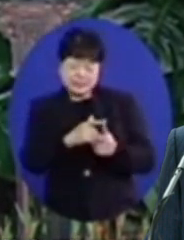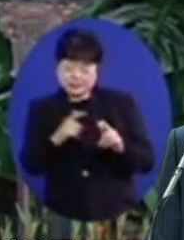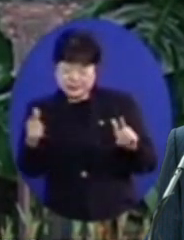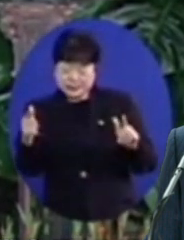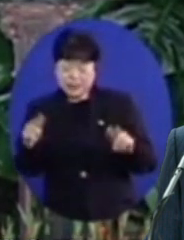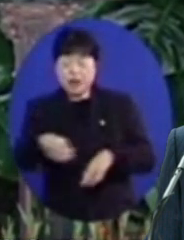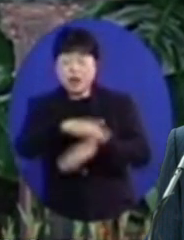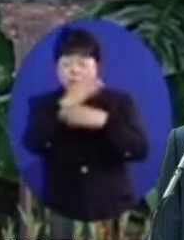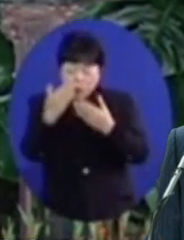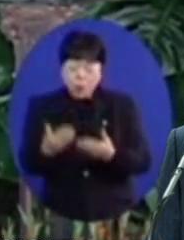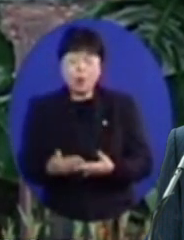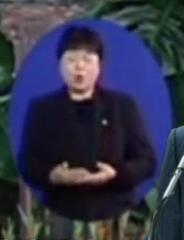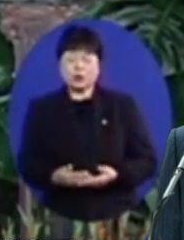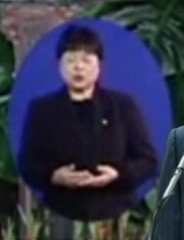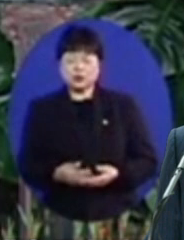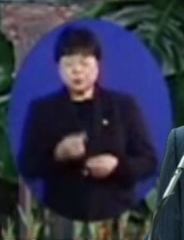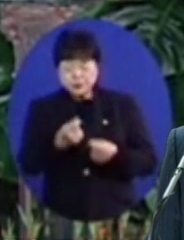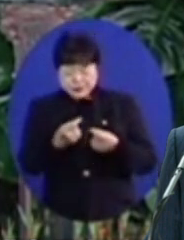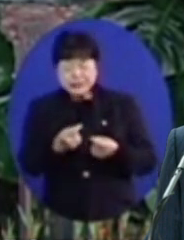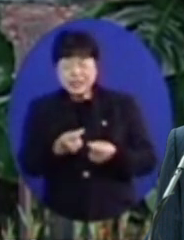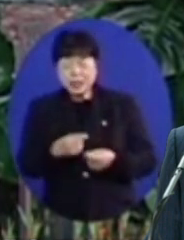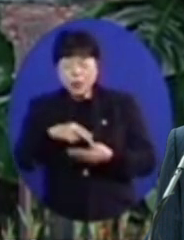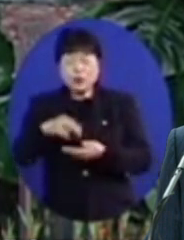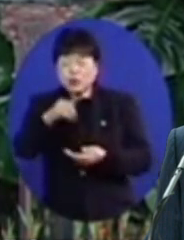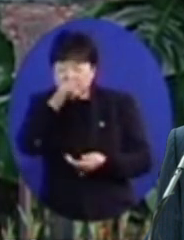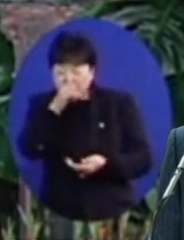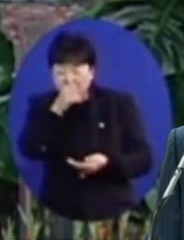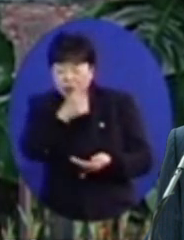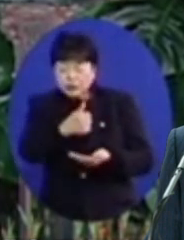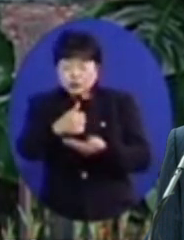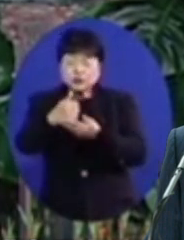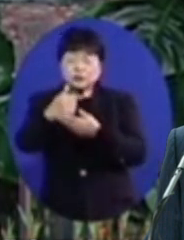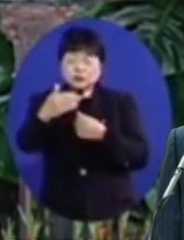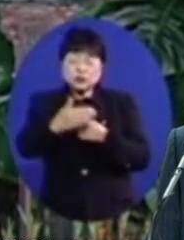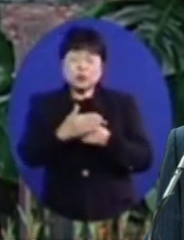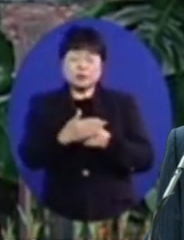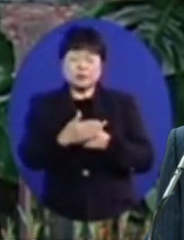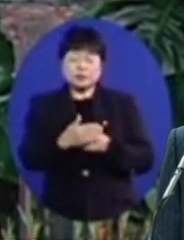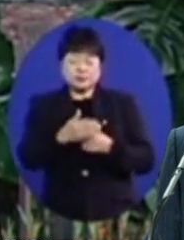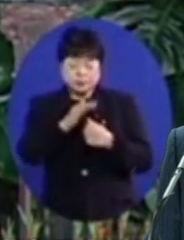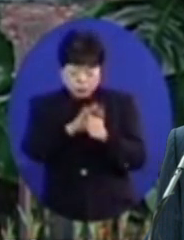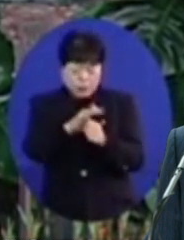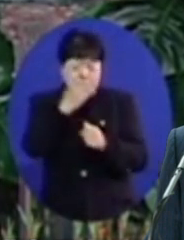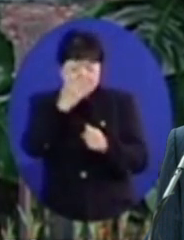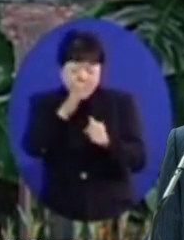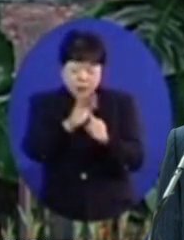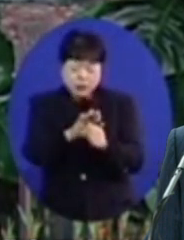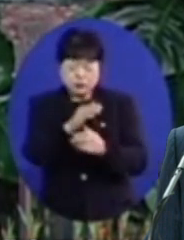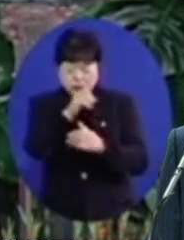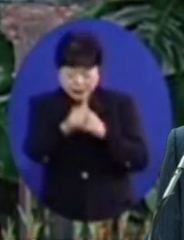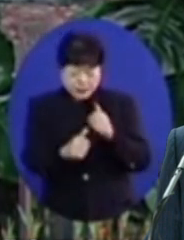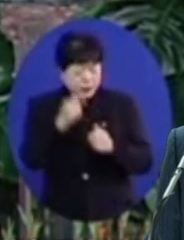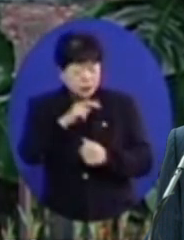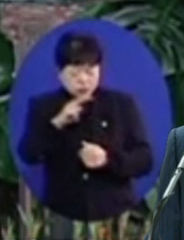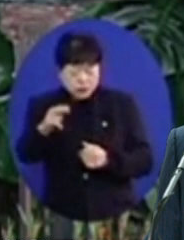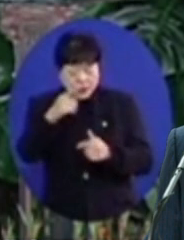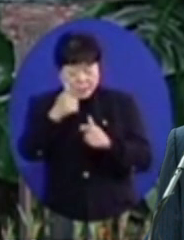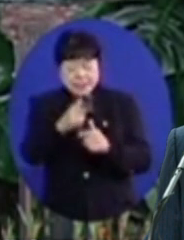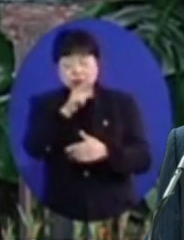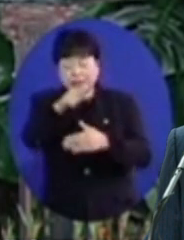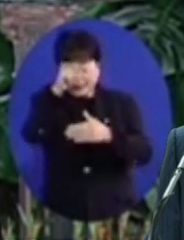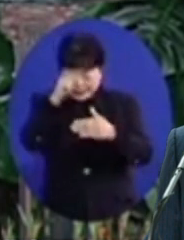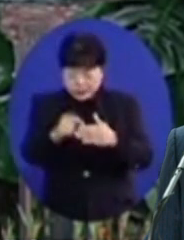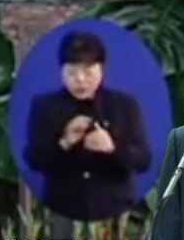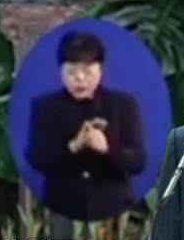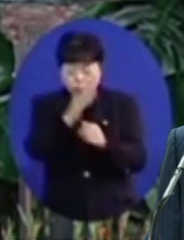모두 다 차이는 있어도 다 고독하고 외로운데 우리가 그들에게 도움이 될 수 있게 도와주시옵소서 하나님 아버지의 우리가 예수 안에서